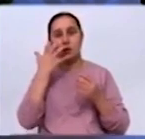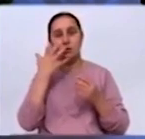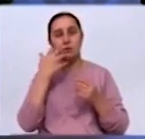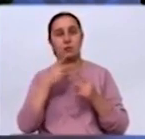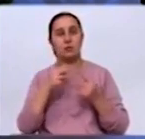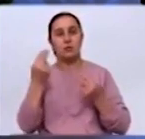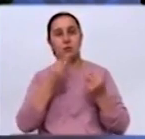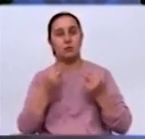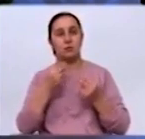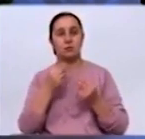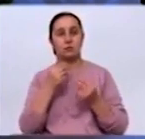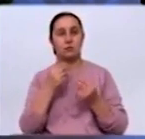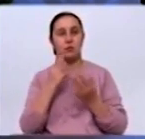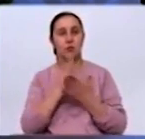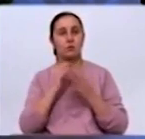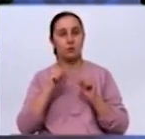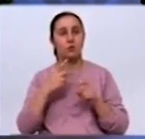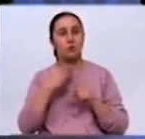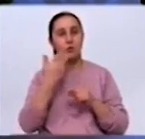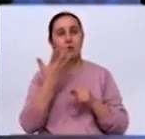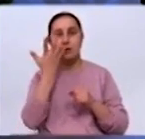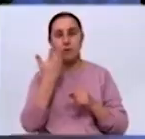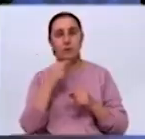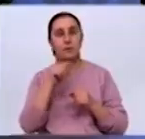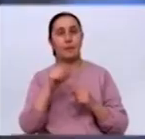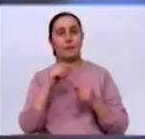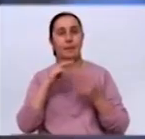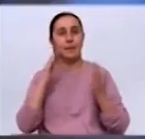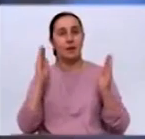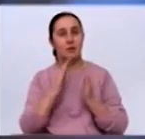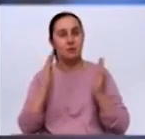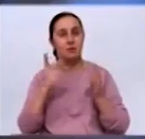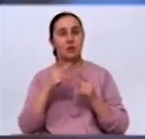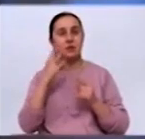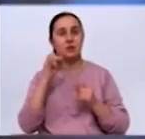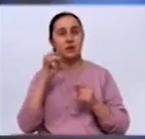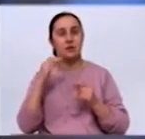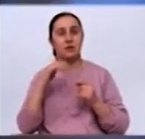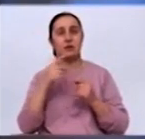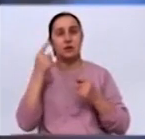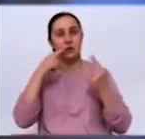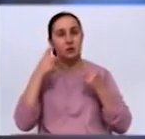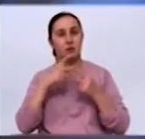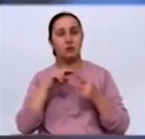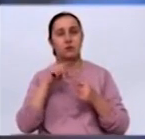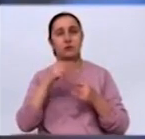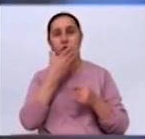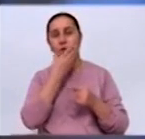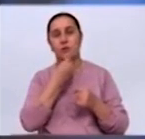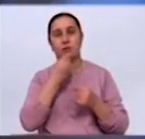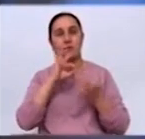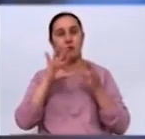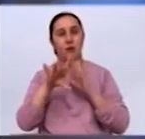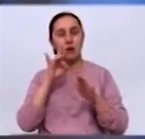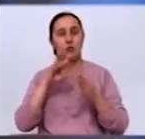rassomlik jihati ham mavjud bo'lishi kerak. Chunki ular ranglarni, hajmlarni, shriftlarning dizaynini ham chiroyli qilib